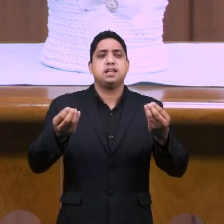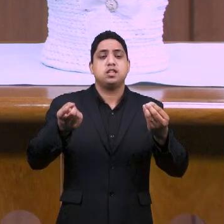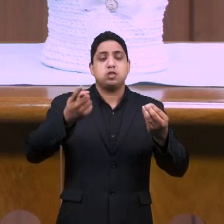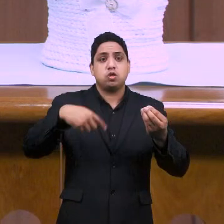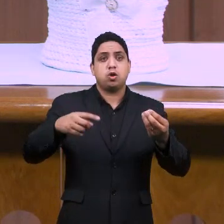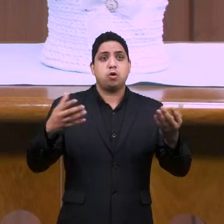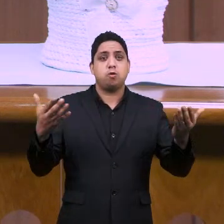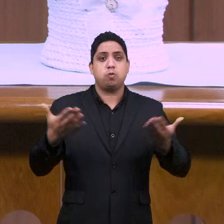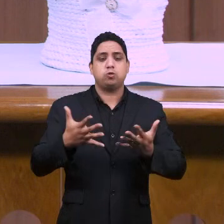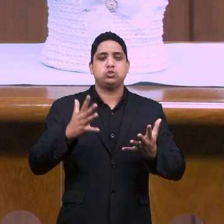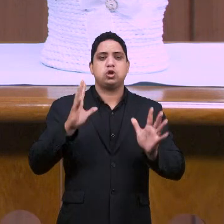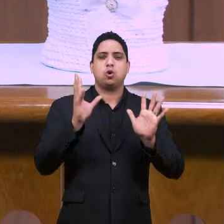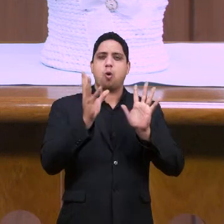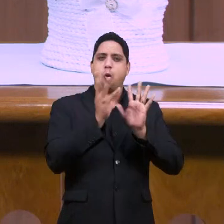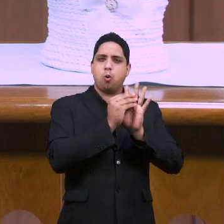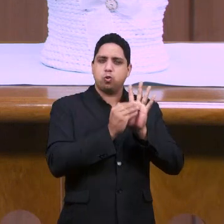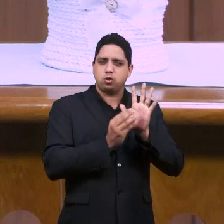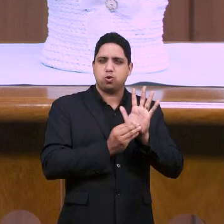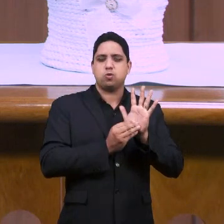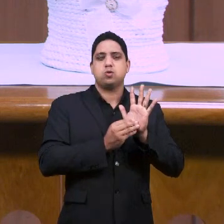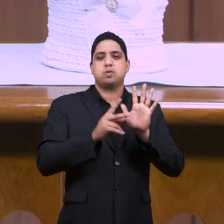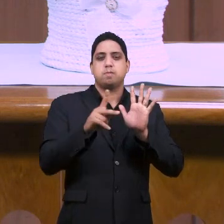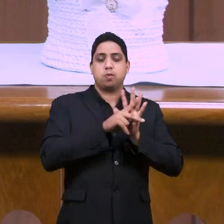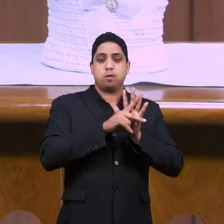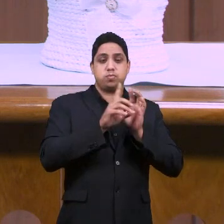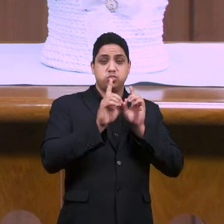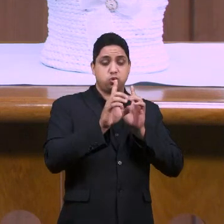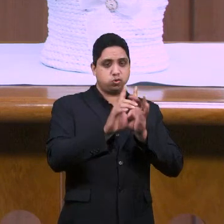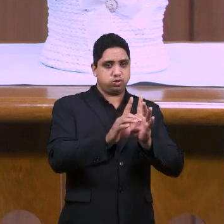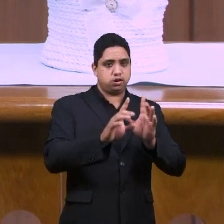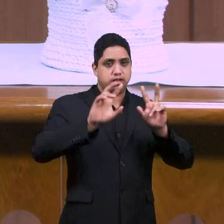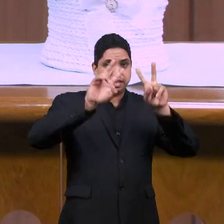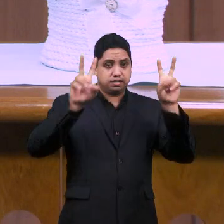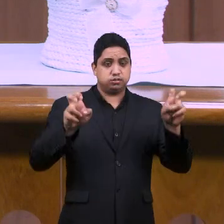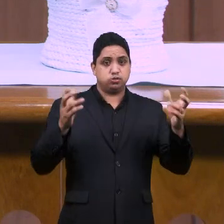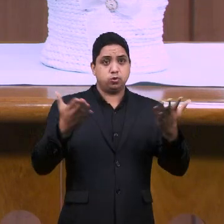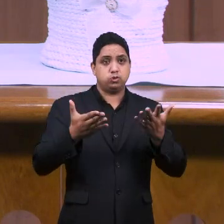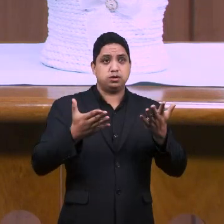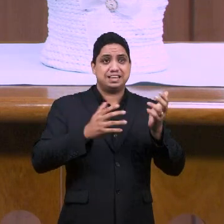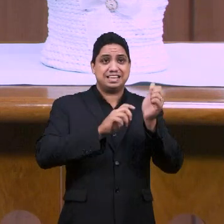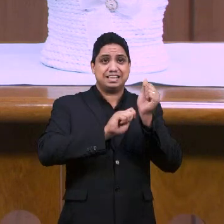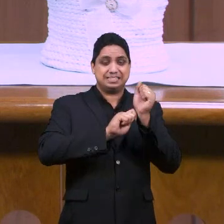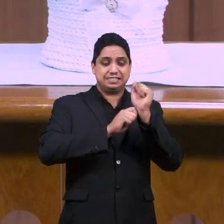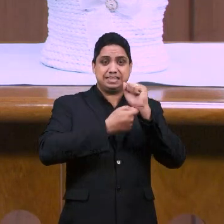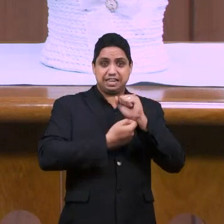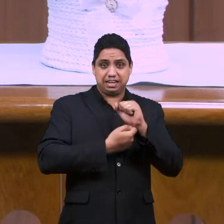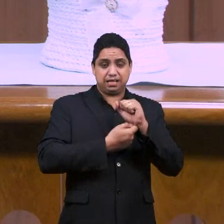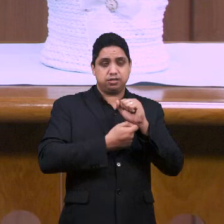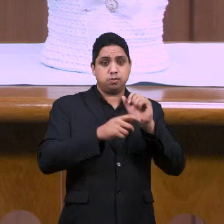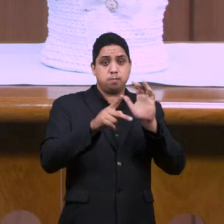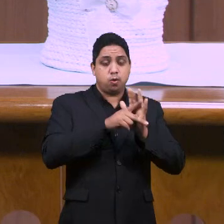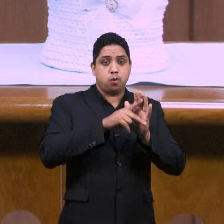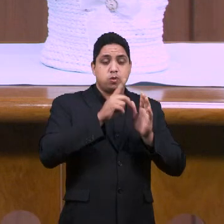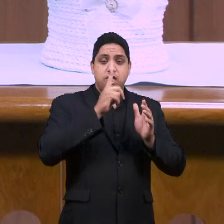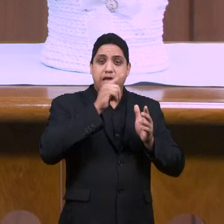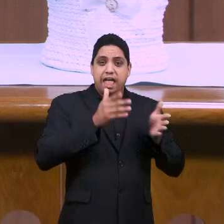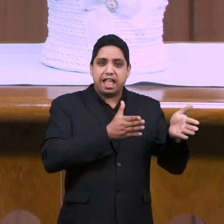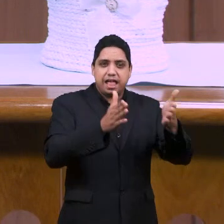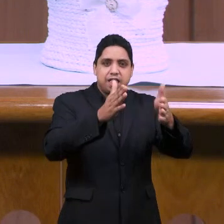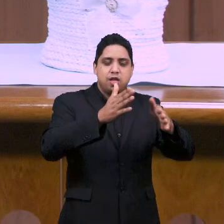montrer qu'aujourd'hui, nous allons maintenant entrer dans le contenu doctrinaire de notre étude d'aujourd'hui, les mystères du